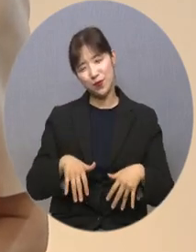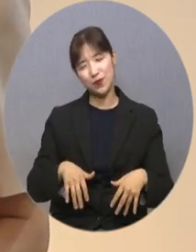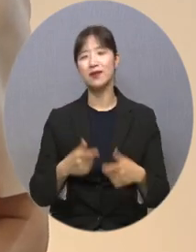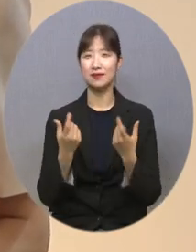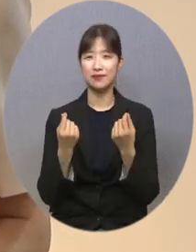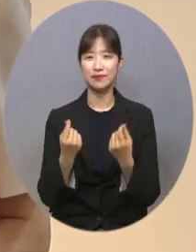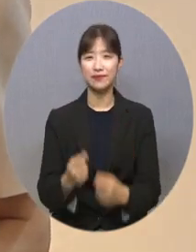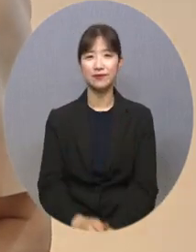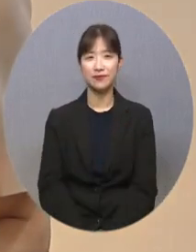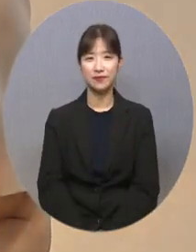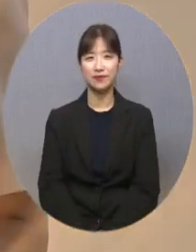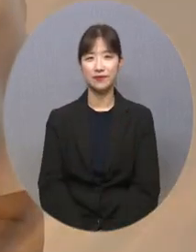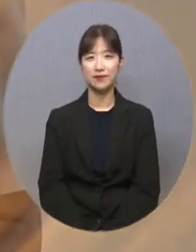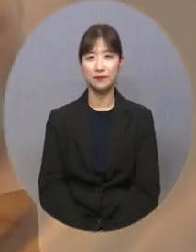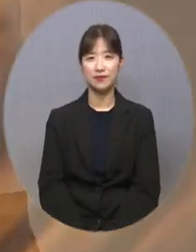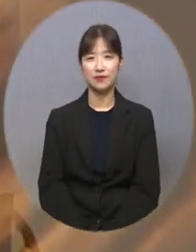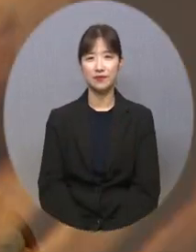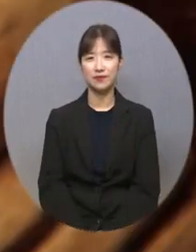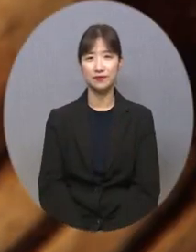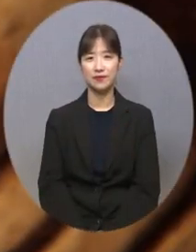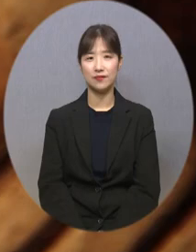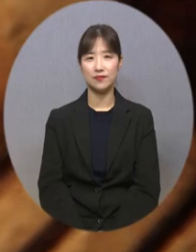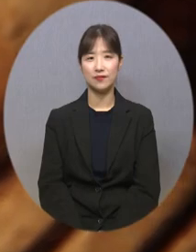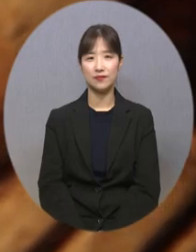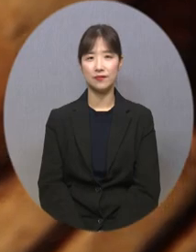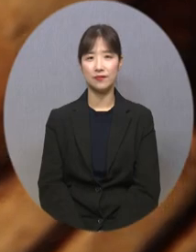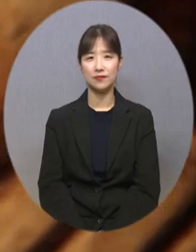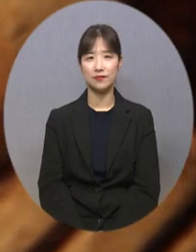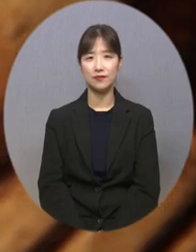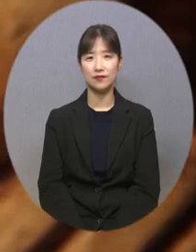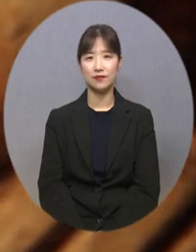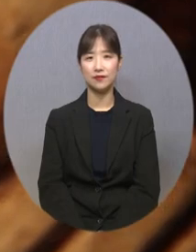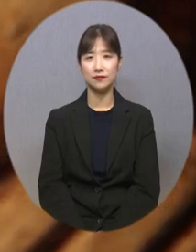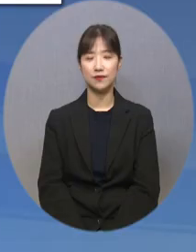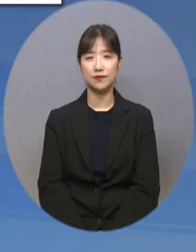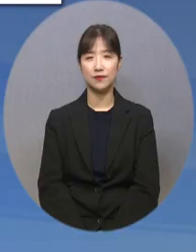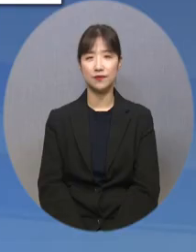친근함을 더해주고 있습니다. 복지TV 뉴스 이소영입니다.